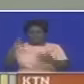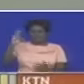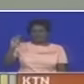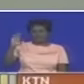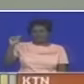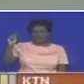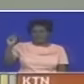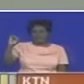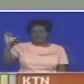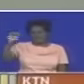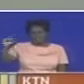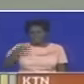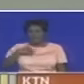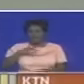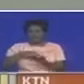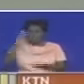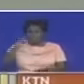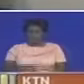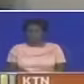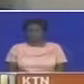na ripoti ifuatayo.